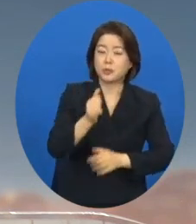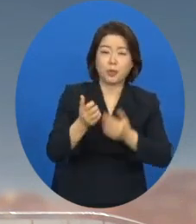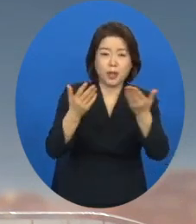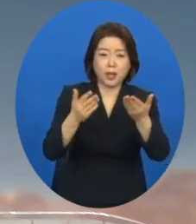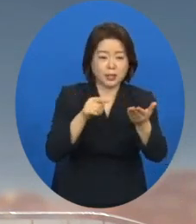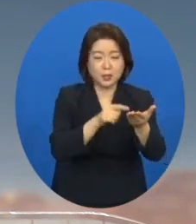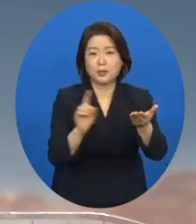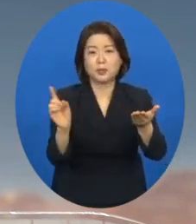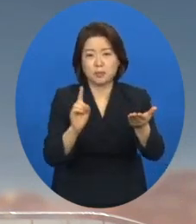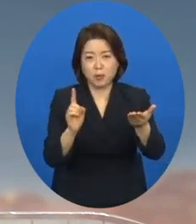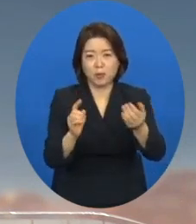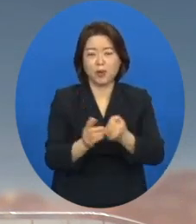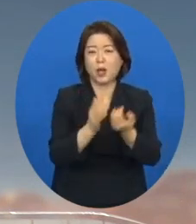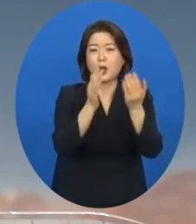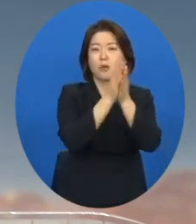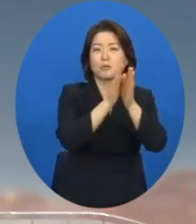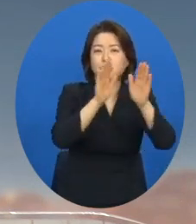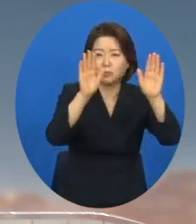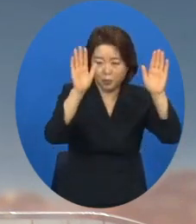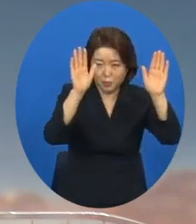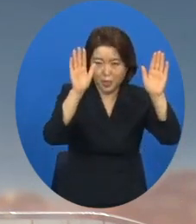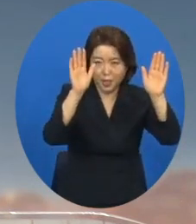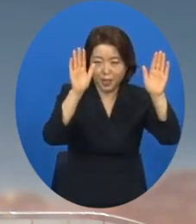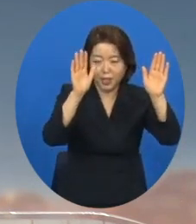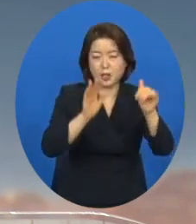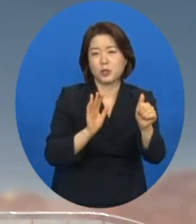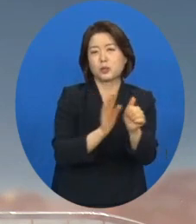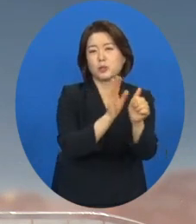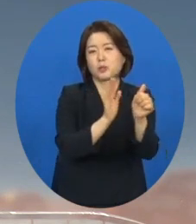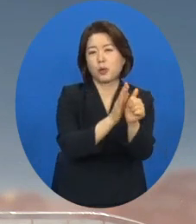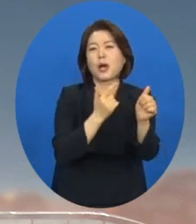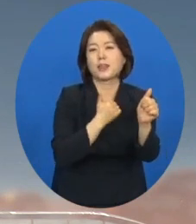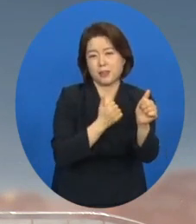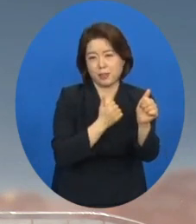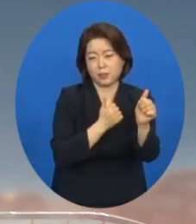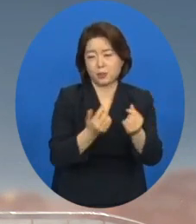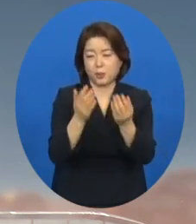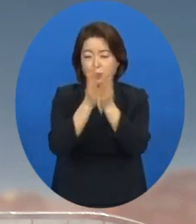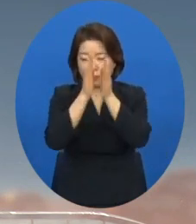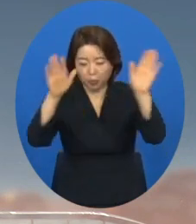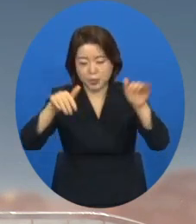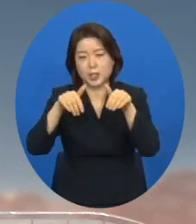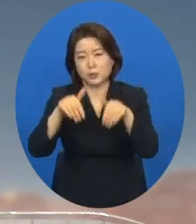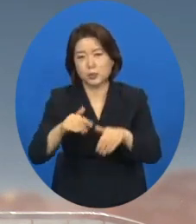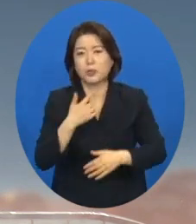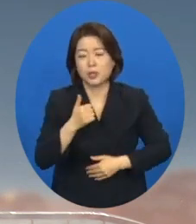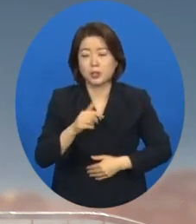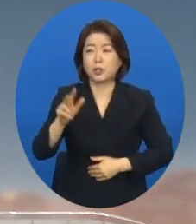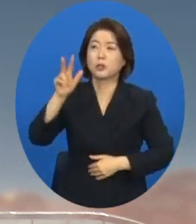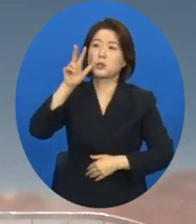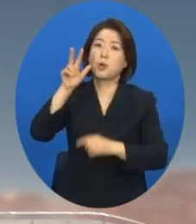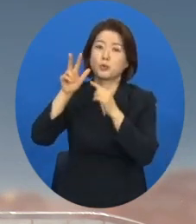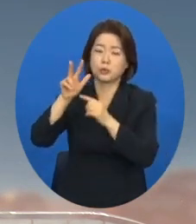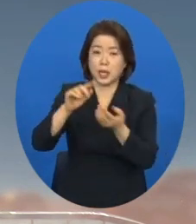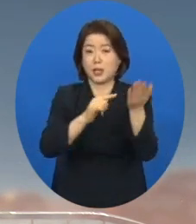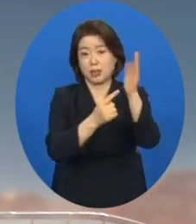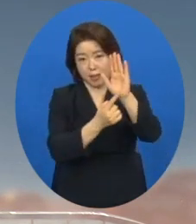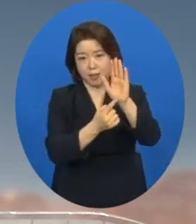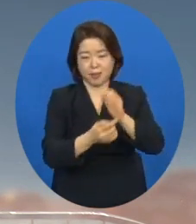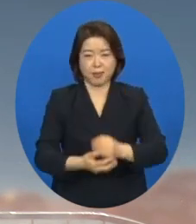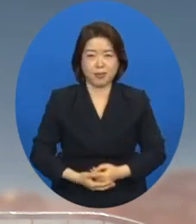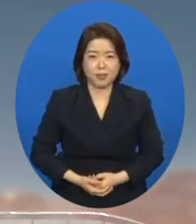뭐라고 하냐면 모세를 도왔던 혹은 모세의 종이었던 여호수아 이렇게 표현을 해요.